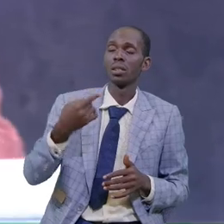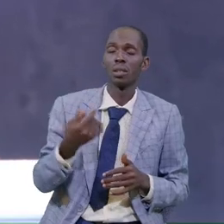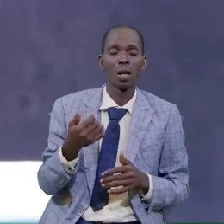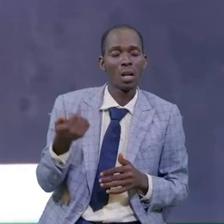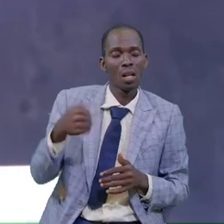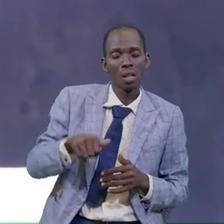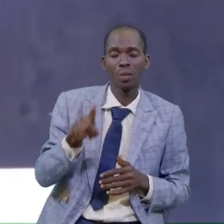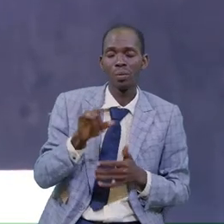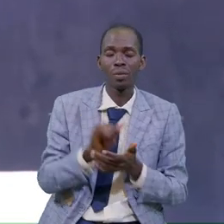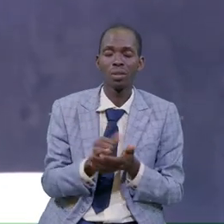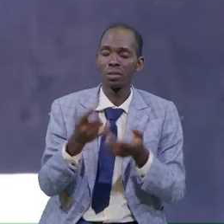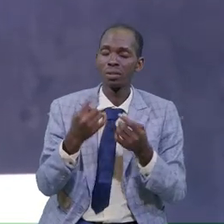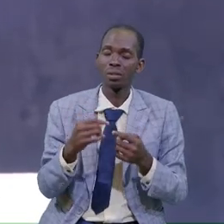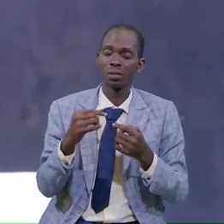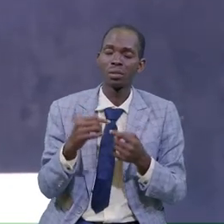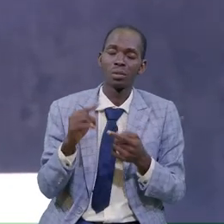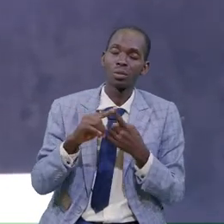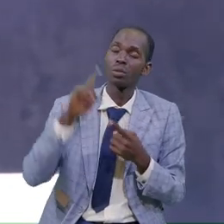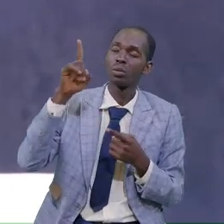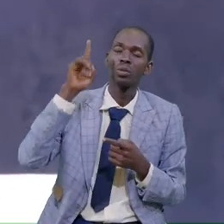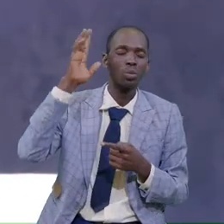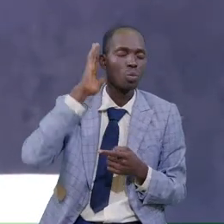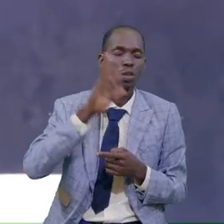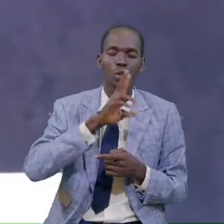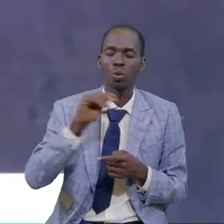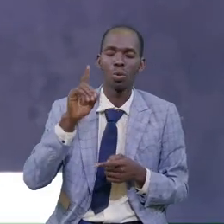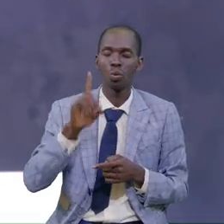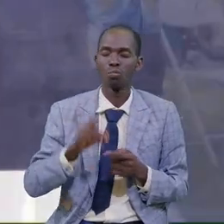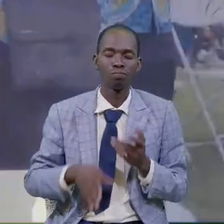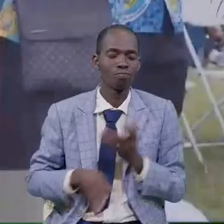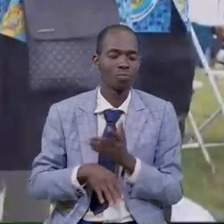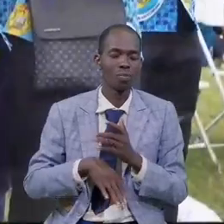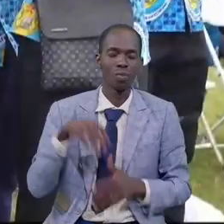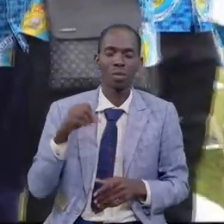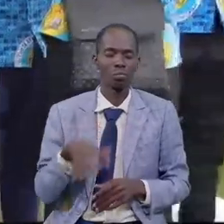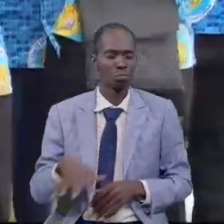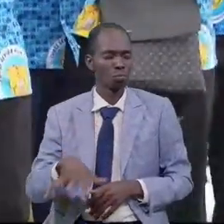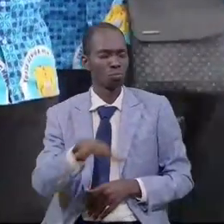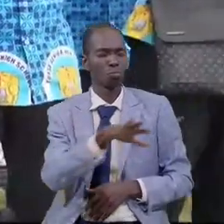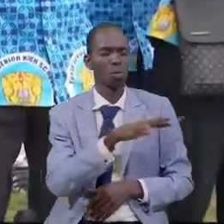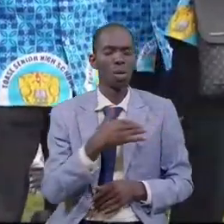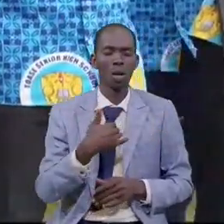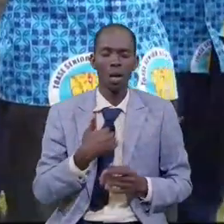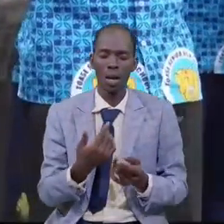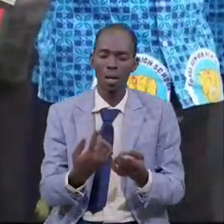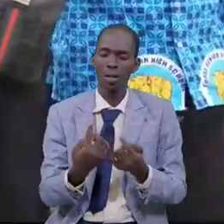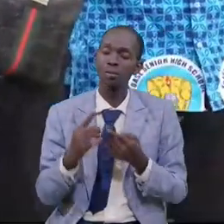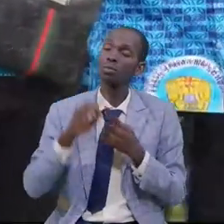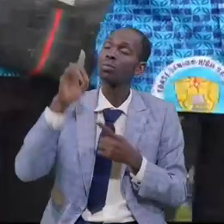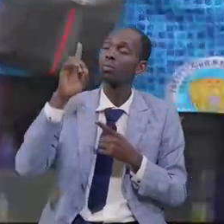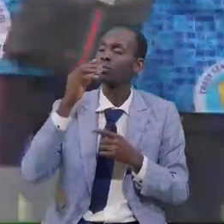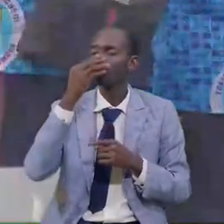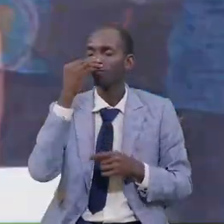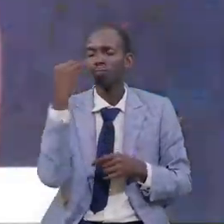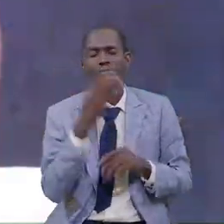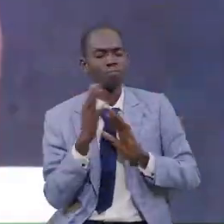toi, tu ne vas pas le rejeter. Ceux-ci sont venus, abandonnant le passé. Ceux-ci sont